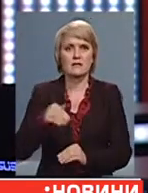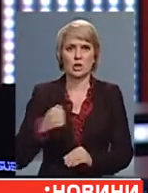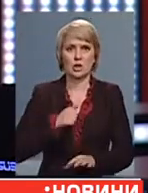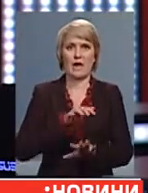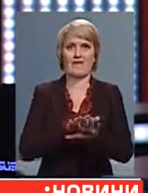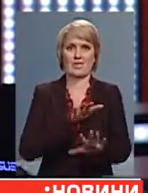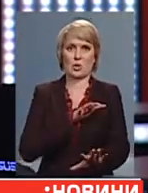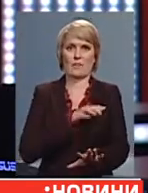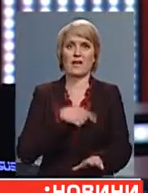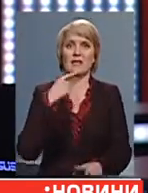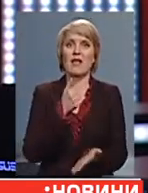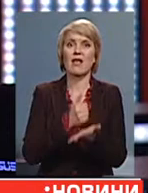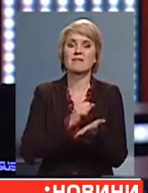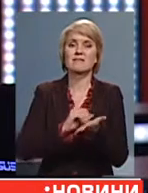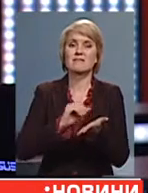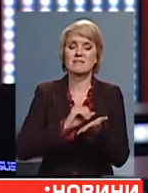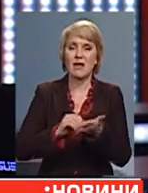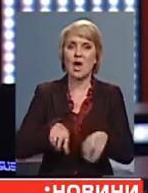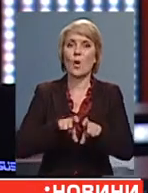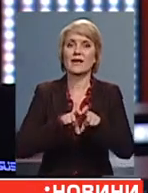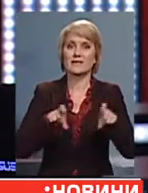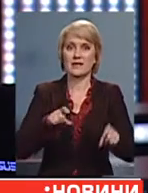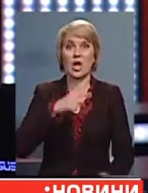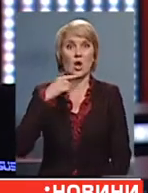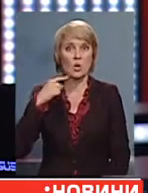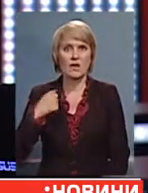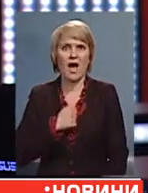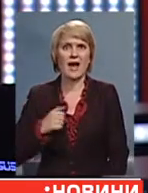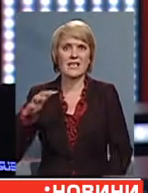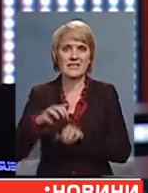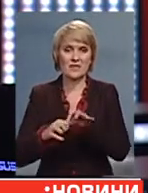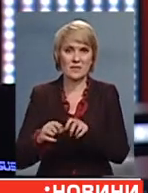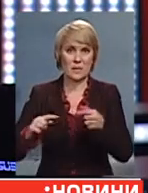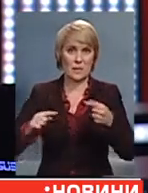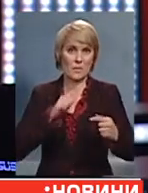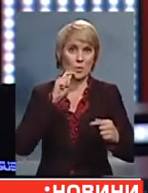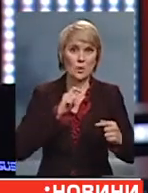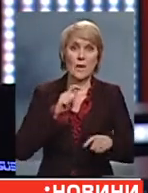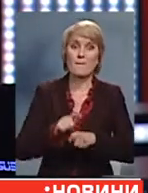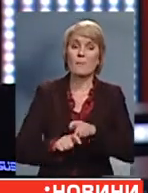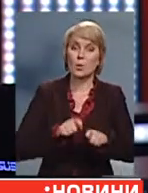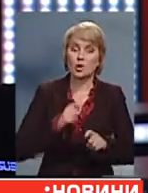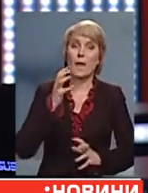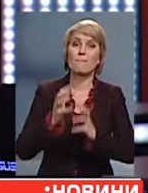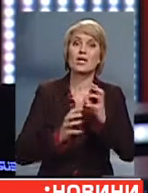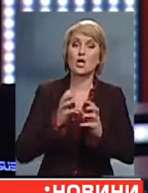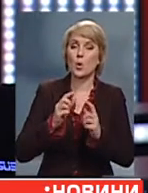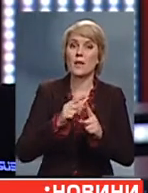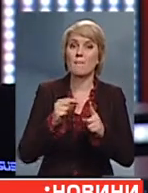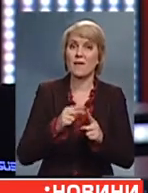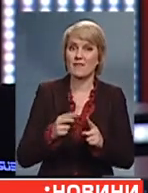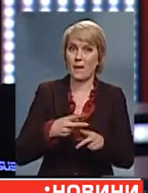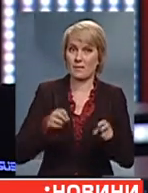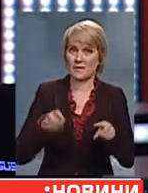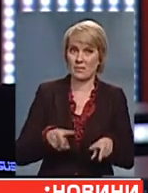генсек організації і єнс Столтенберг Росія агресивними діями проти України порушила міжнародні правила безпеки пояснив він тож на